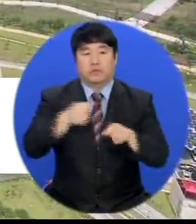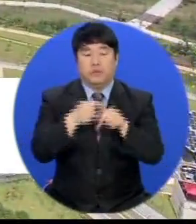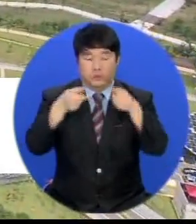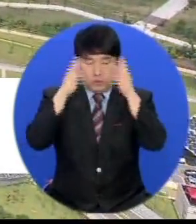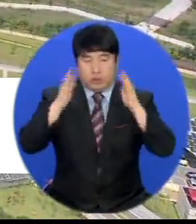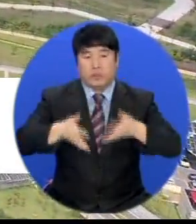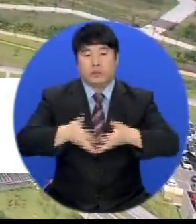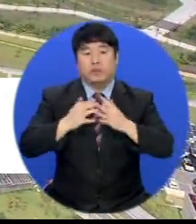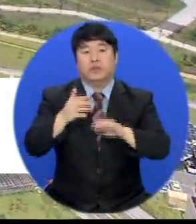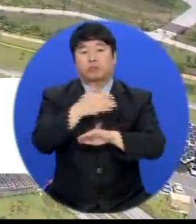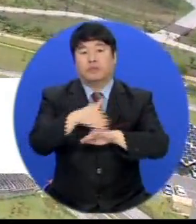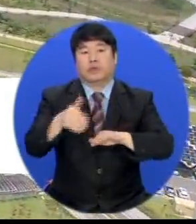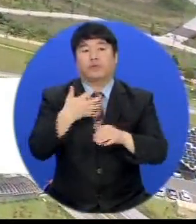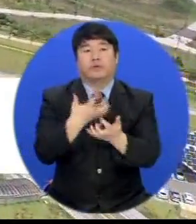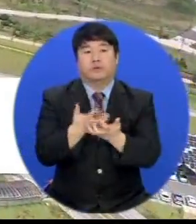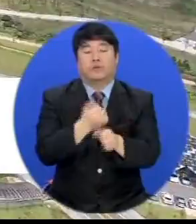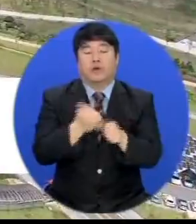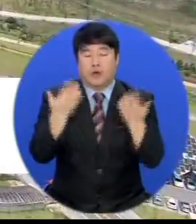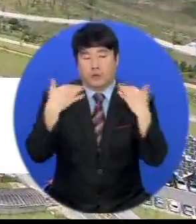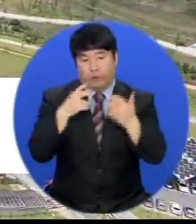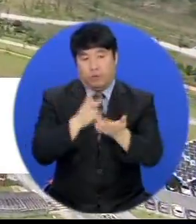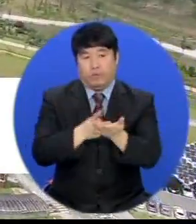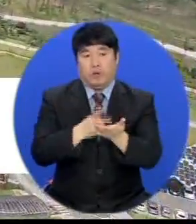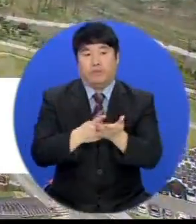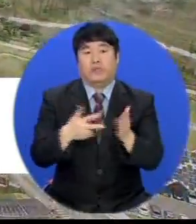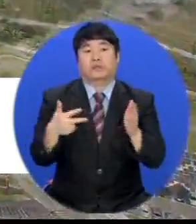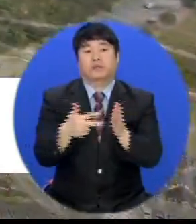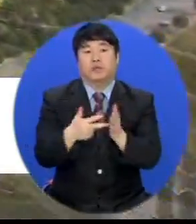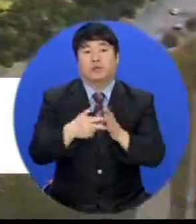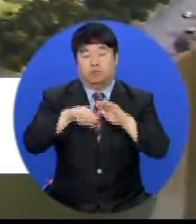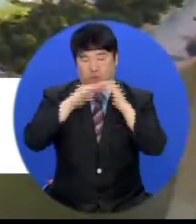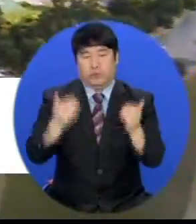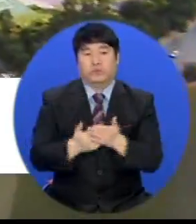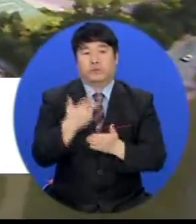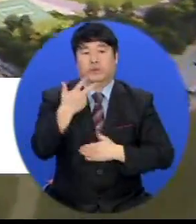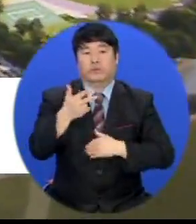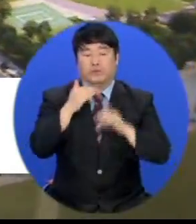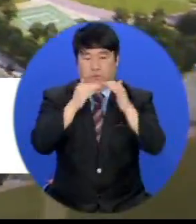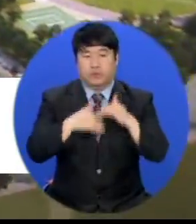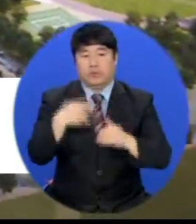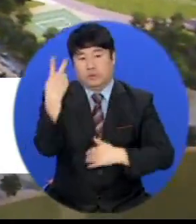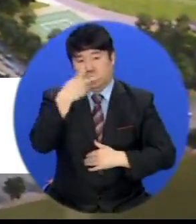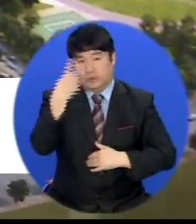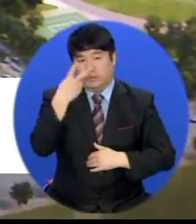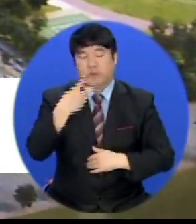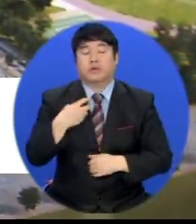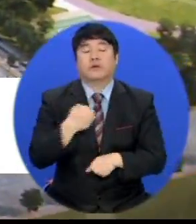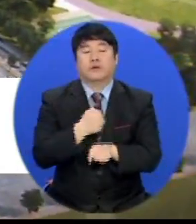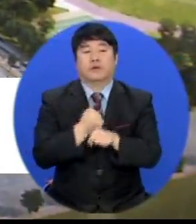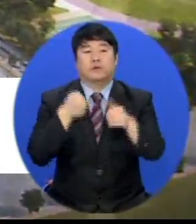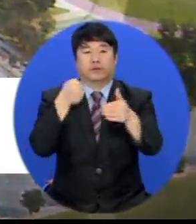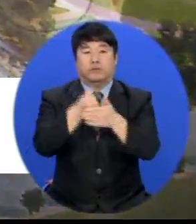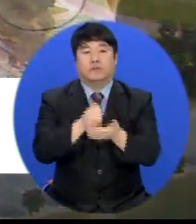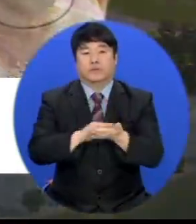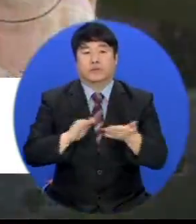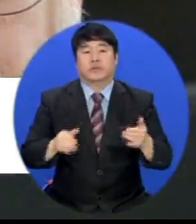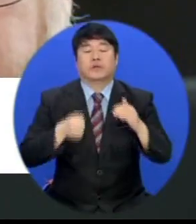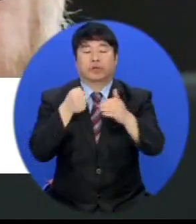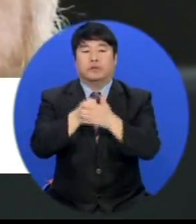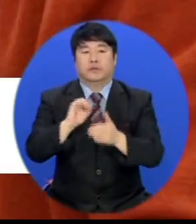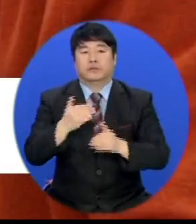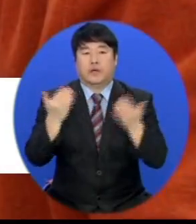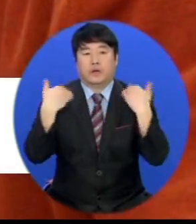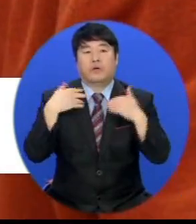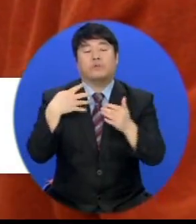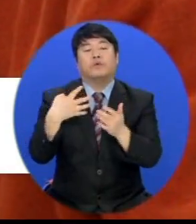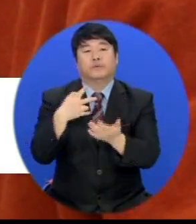설립 계획서와 학교법인 정관 등 모두 7건의 안건을 심의 의결했습니다. 의결된 학교법인